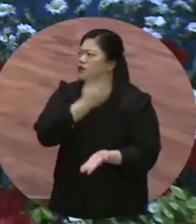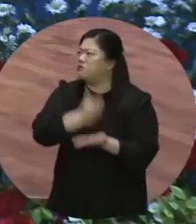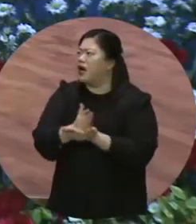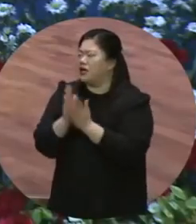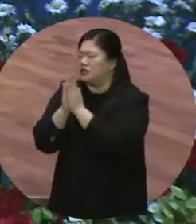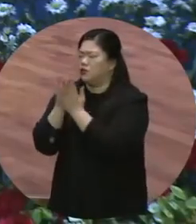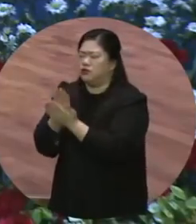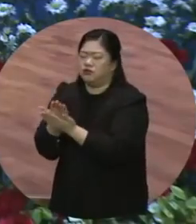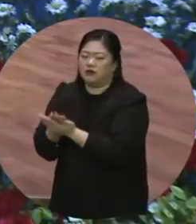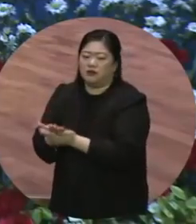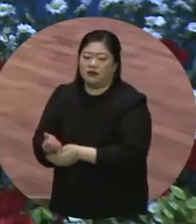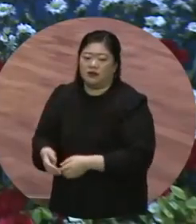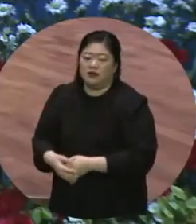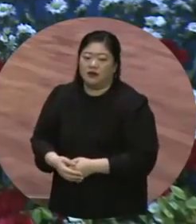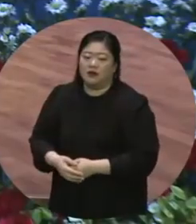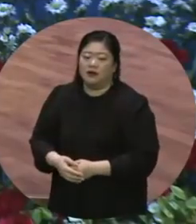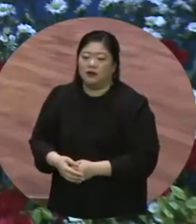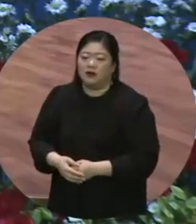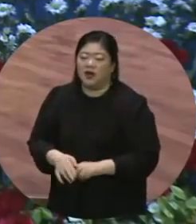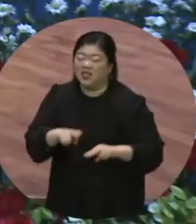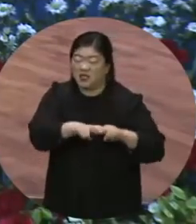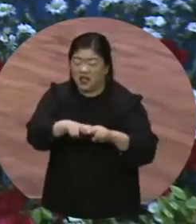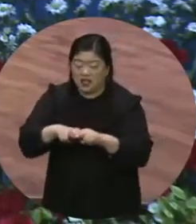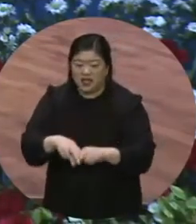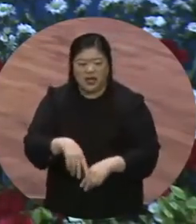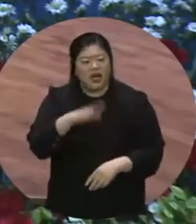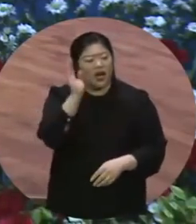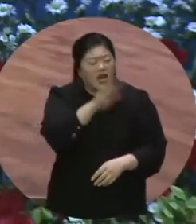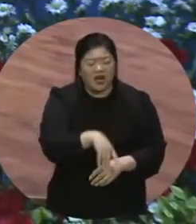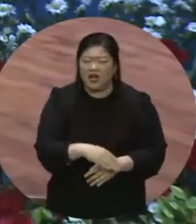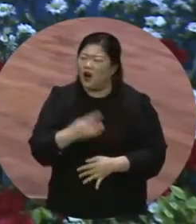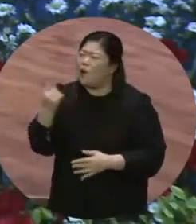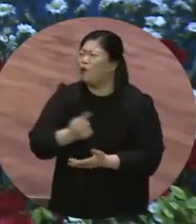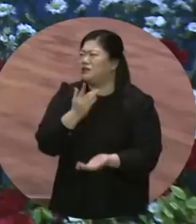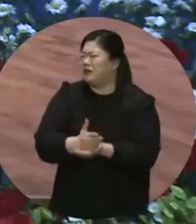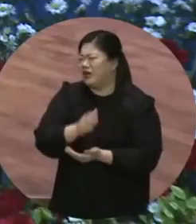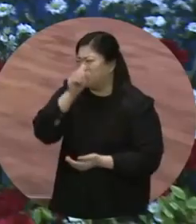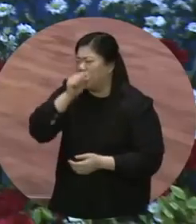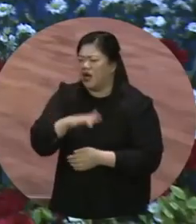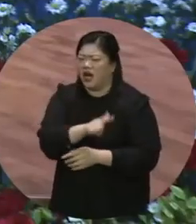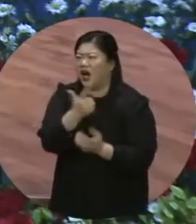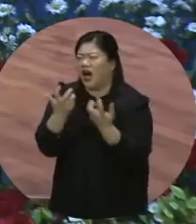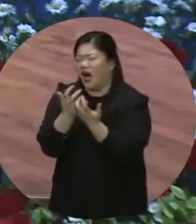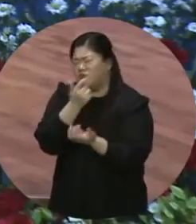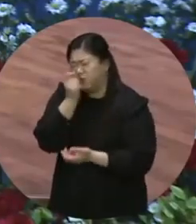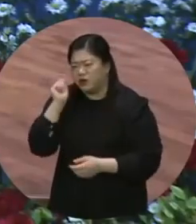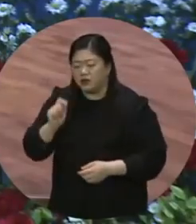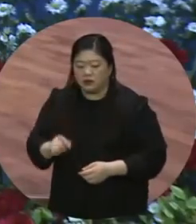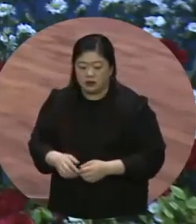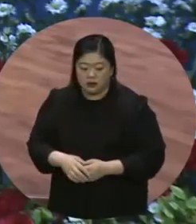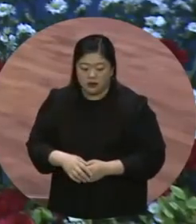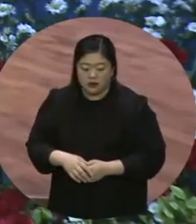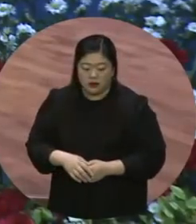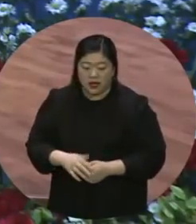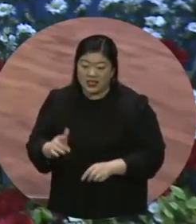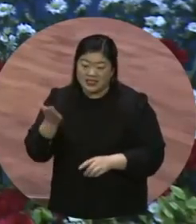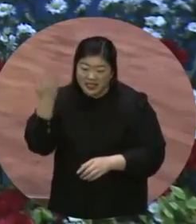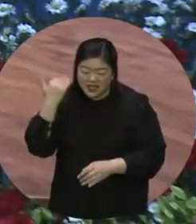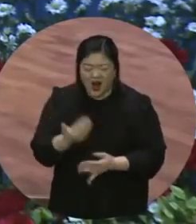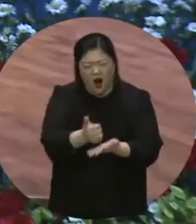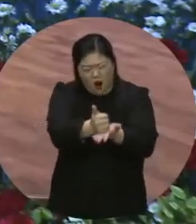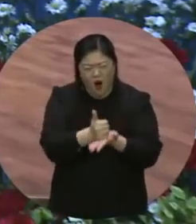내가 개척 30몇년 동안 처음 듣는 소리. 좀 그만 오게 해달라고. 지금 이 정도로 지금 엄청난,